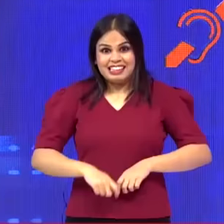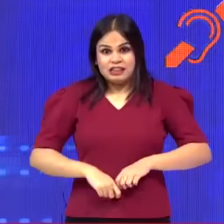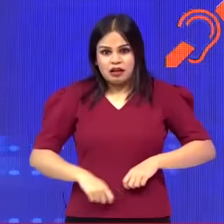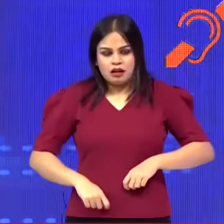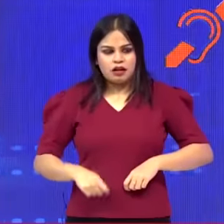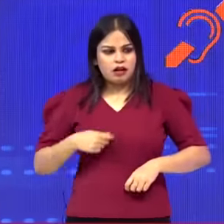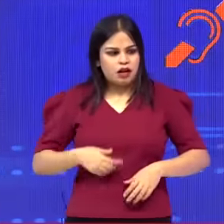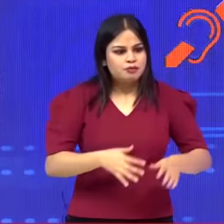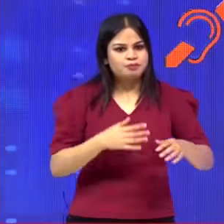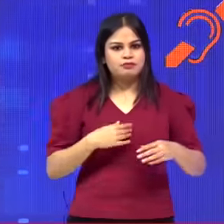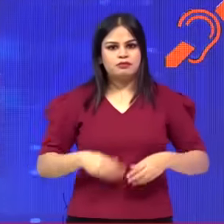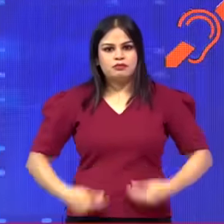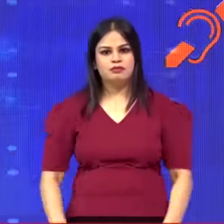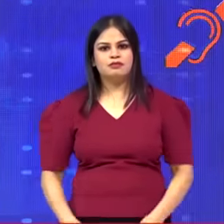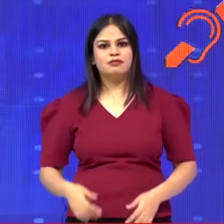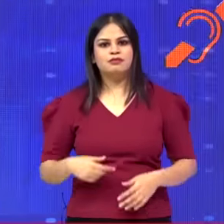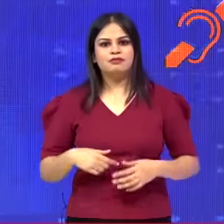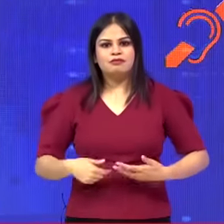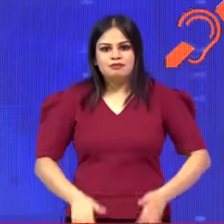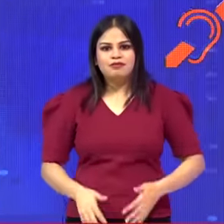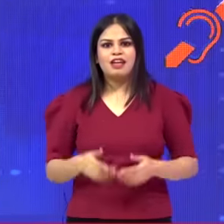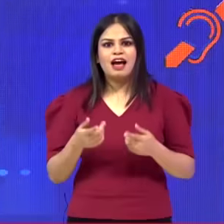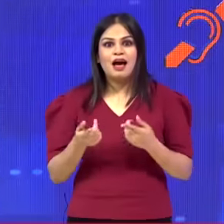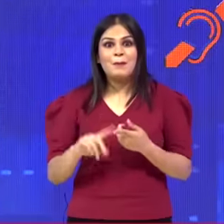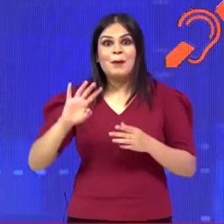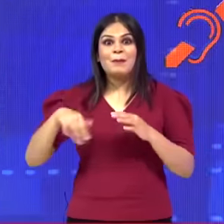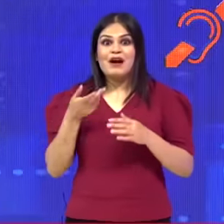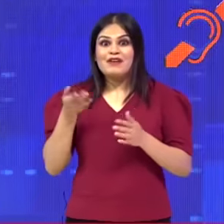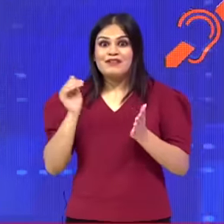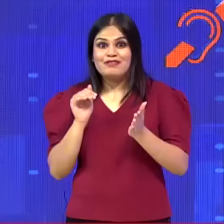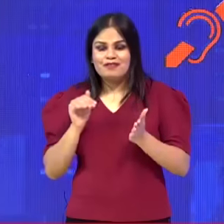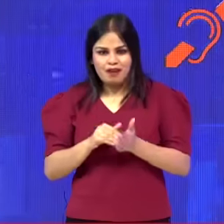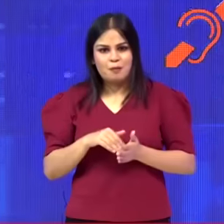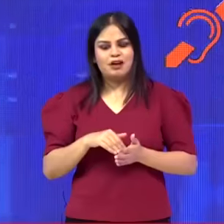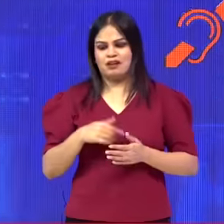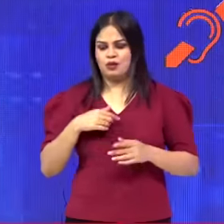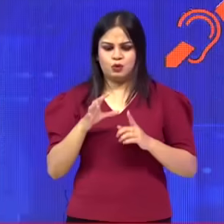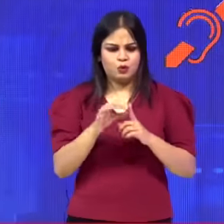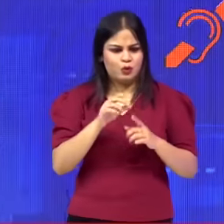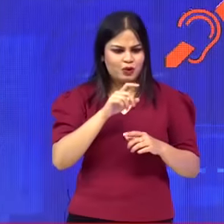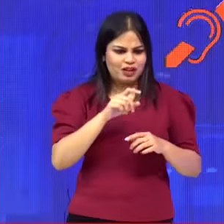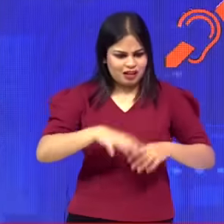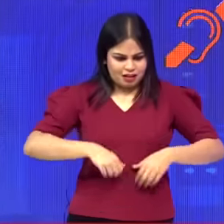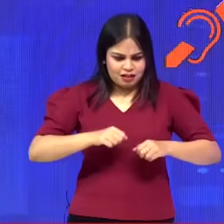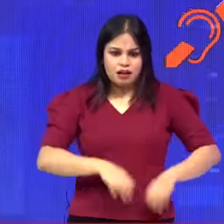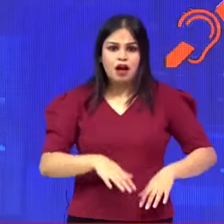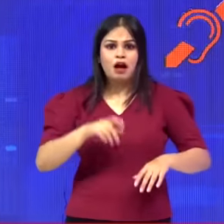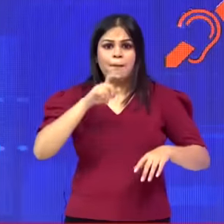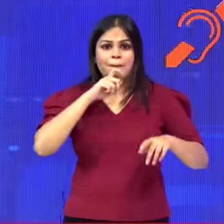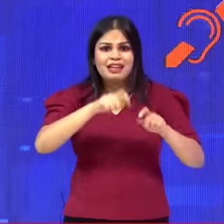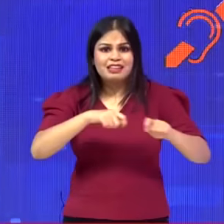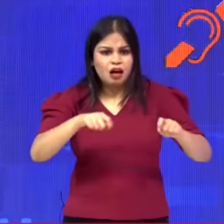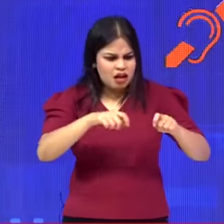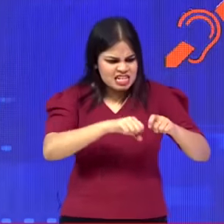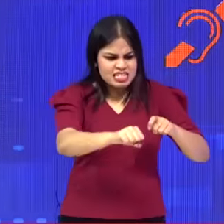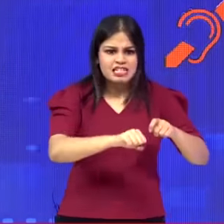स्टेज पे जाना, वो गिर गया। फिर जब वापस चले गए निकालने के लिए तो जूते में से वो पायता निकल ही नहीं रहा है, तो